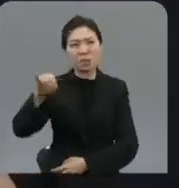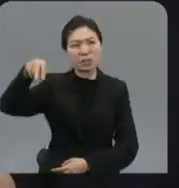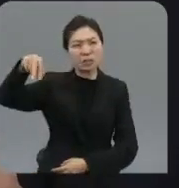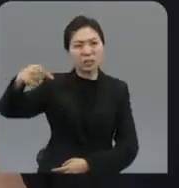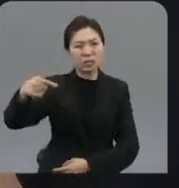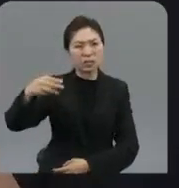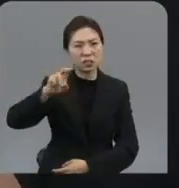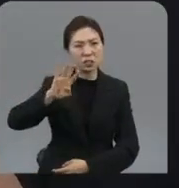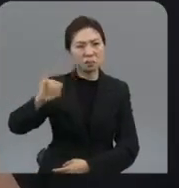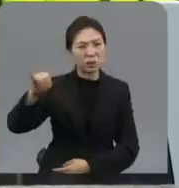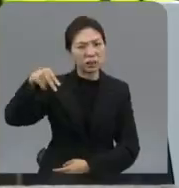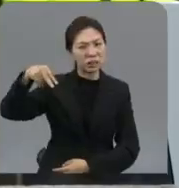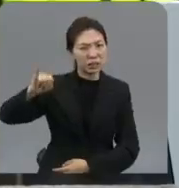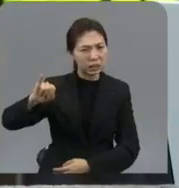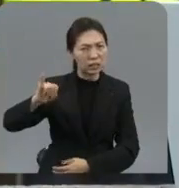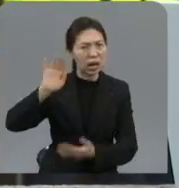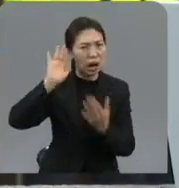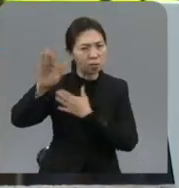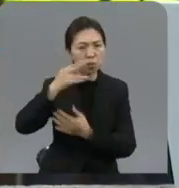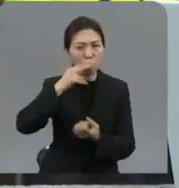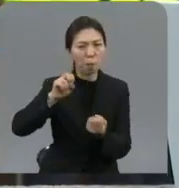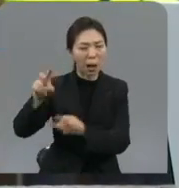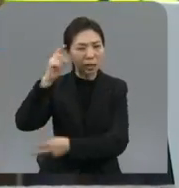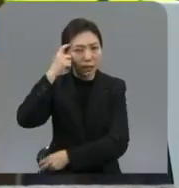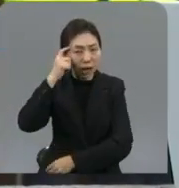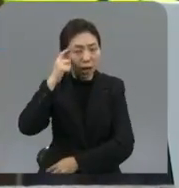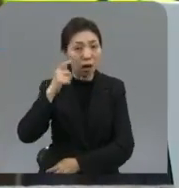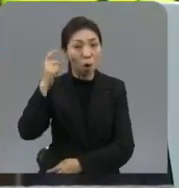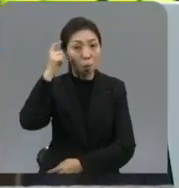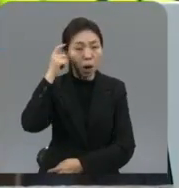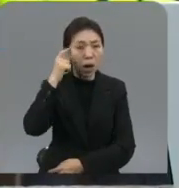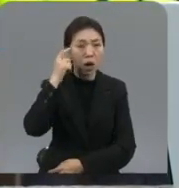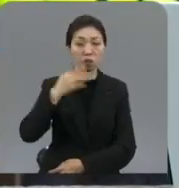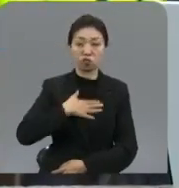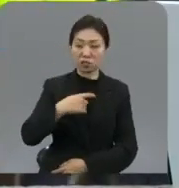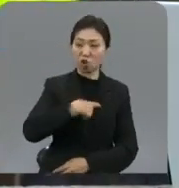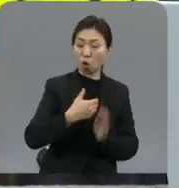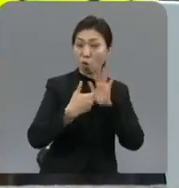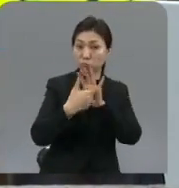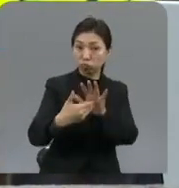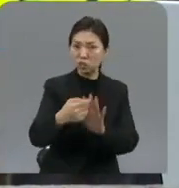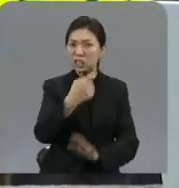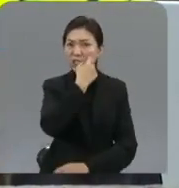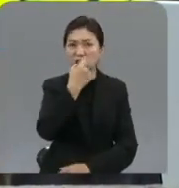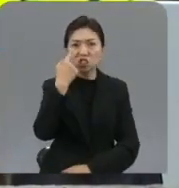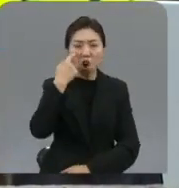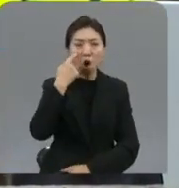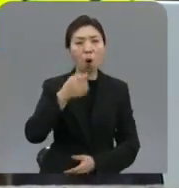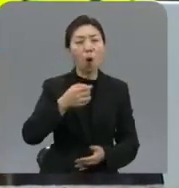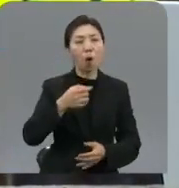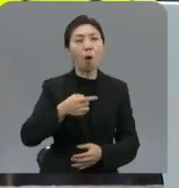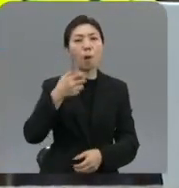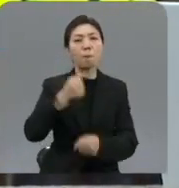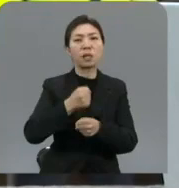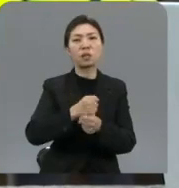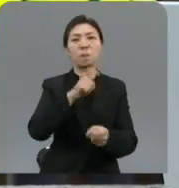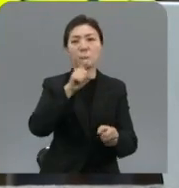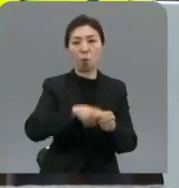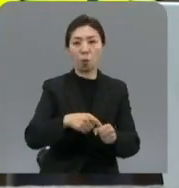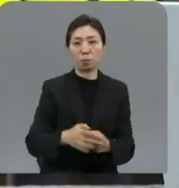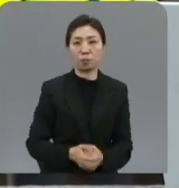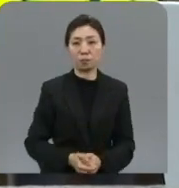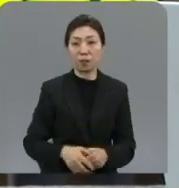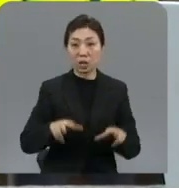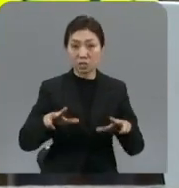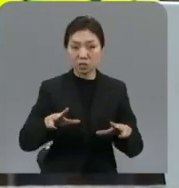impérial les trois victimes ont transmis hier un document en ce sens à la Fondation comme Alain des deux groupes japonais nippon style et